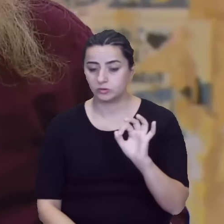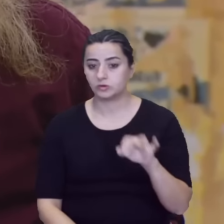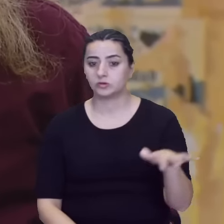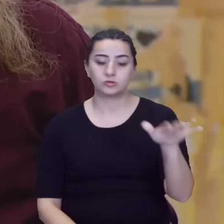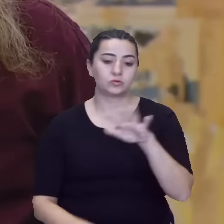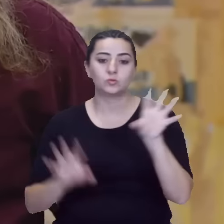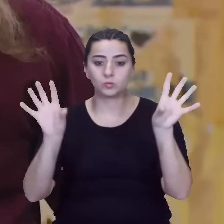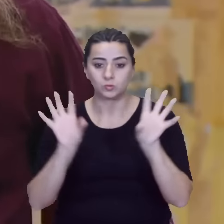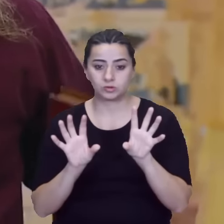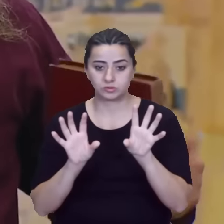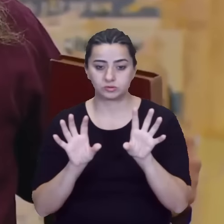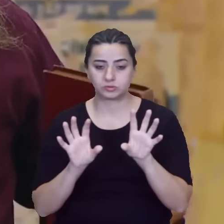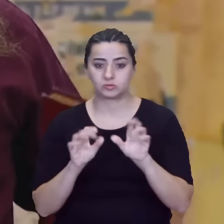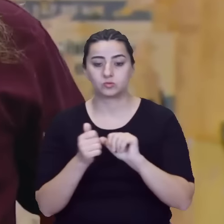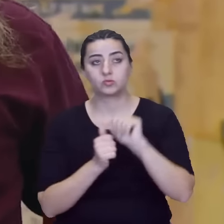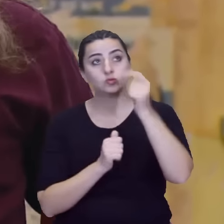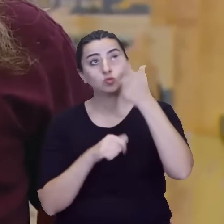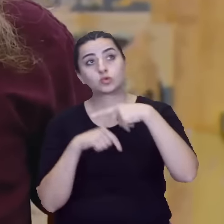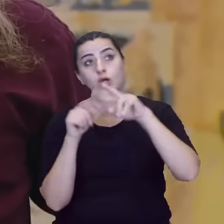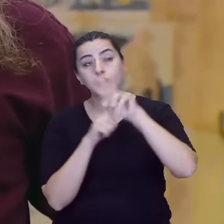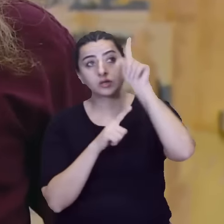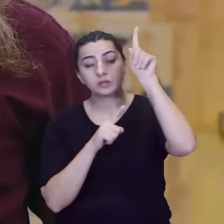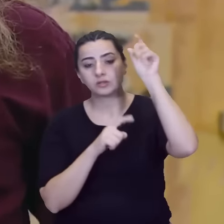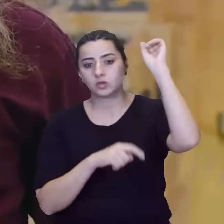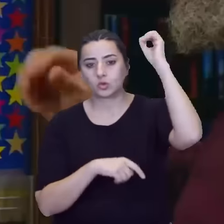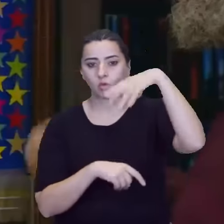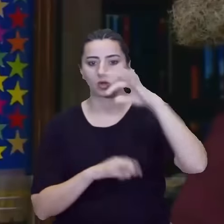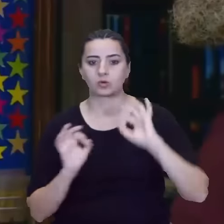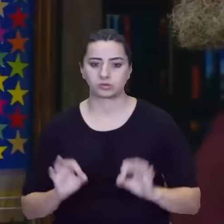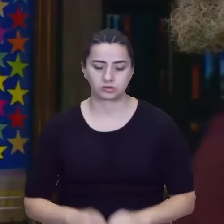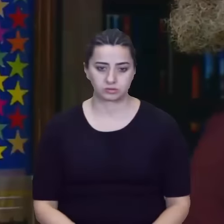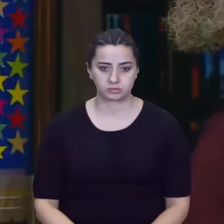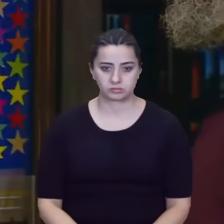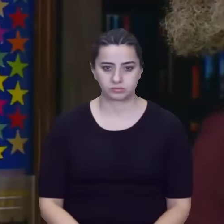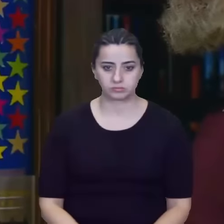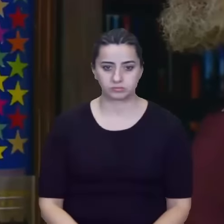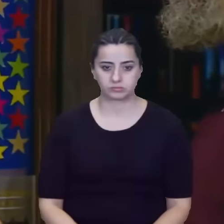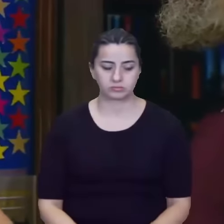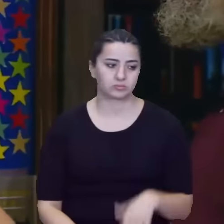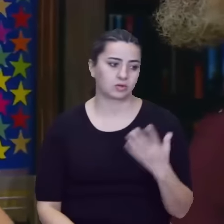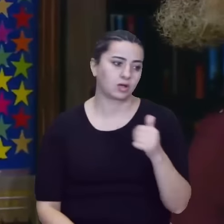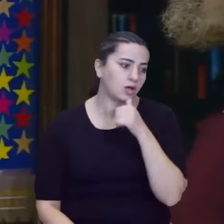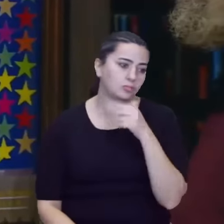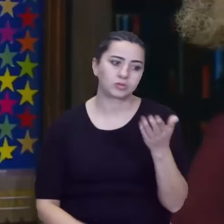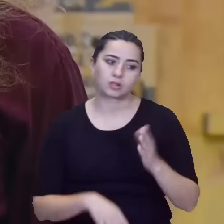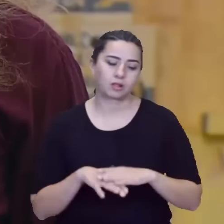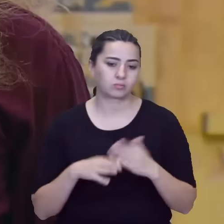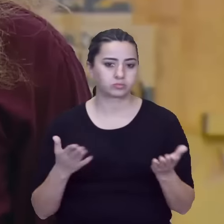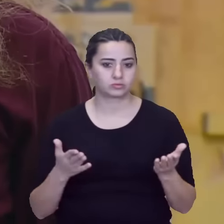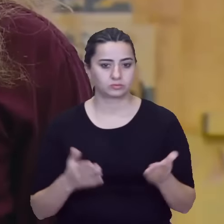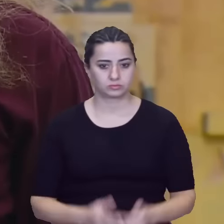tüm vericiler uzaydan sinyal gönderecek. Ah be abi, sen ne yapıyorsun